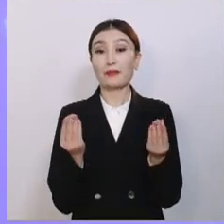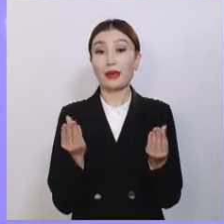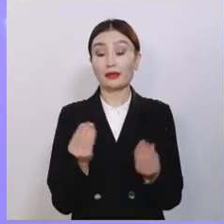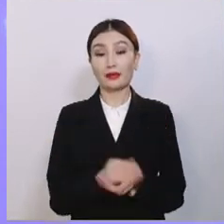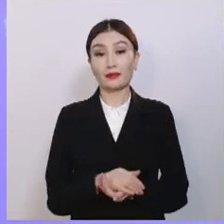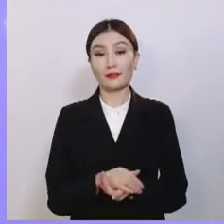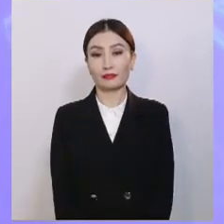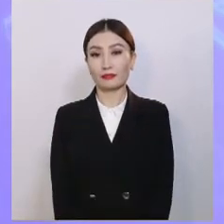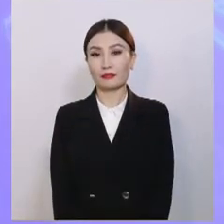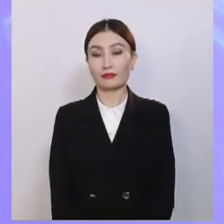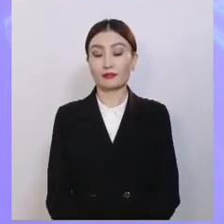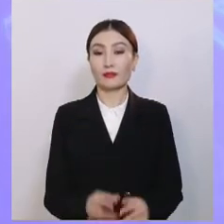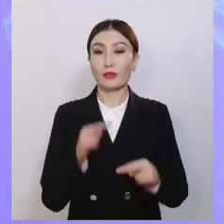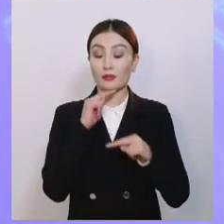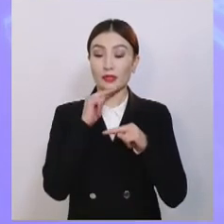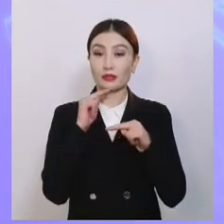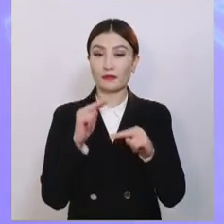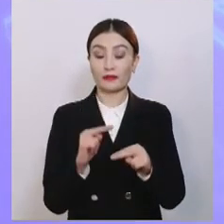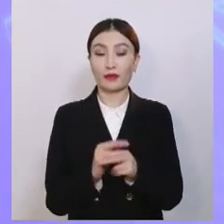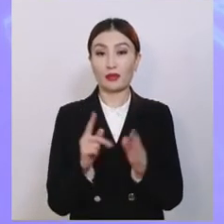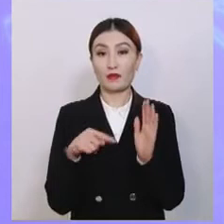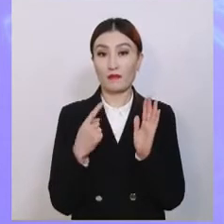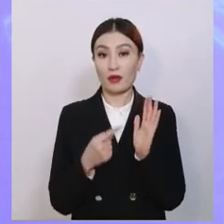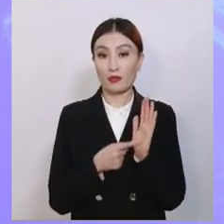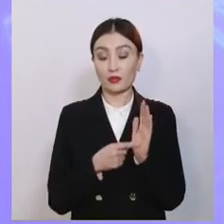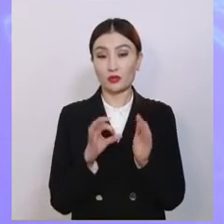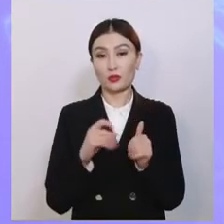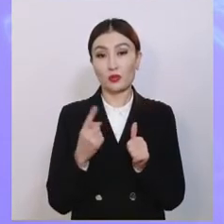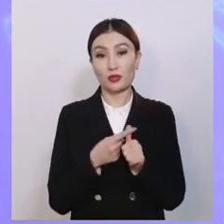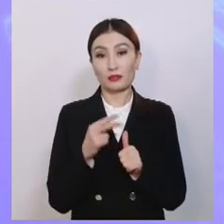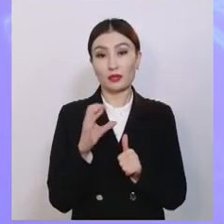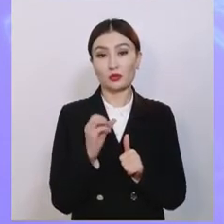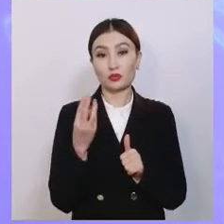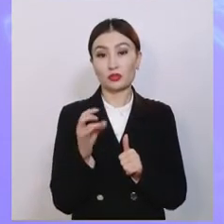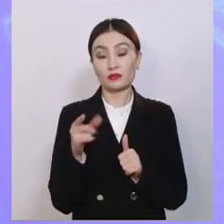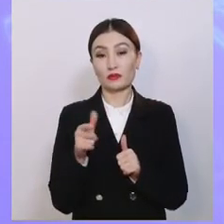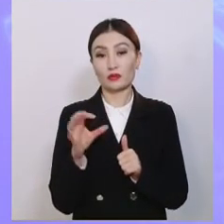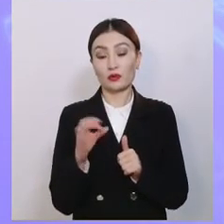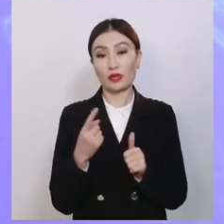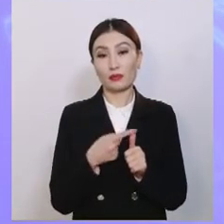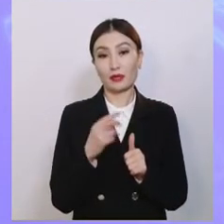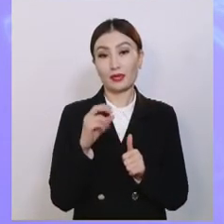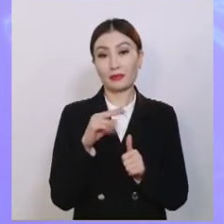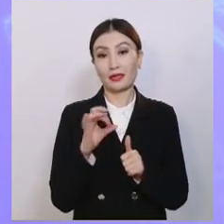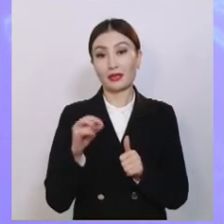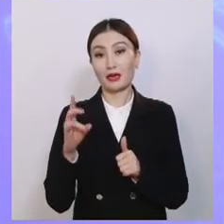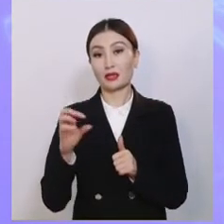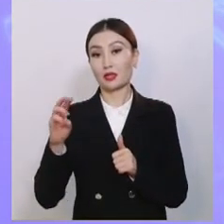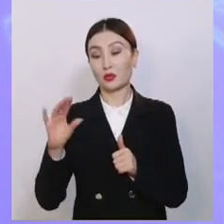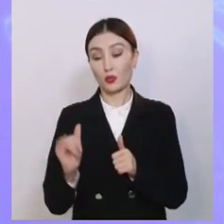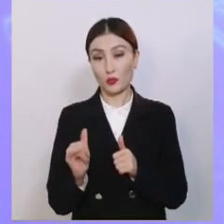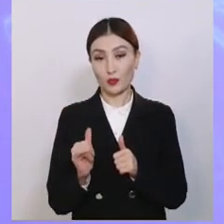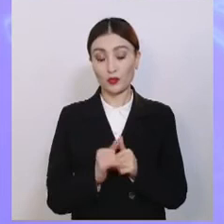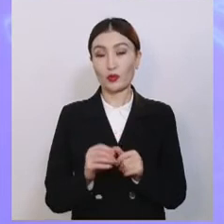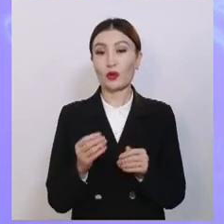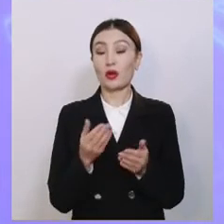Мягкие. Обратите внимание, вопрос от имени существительного к имени прилагательному